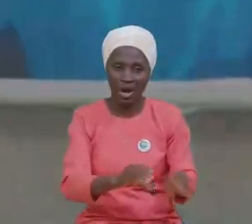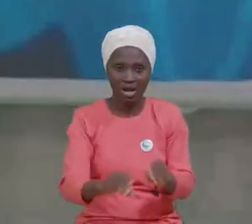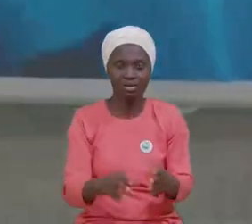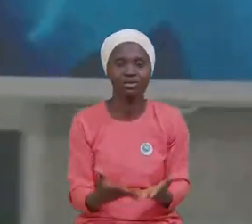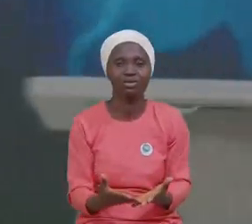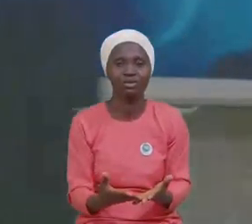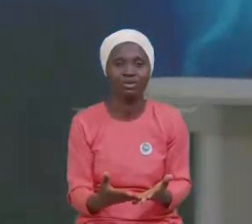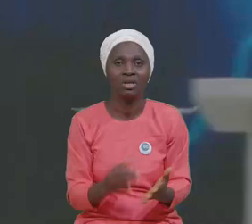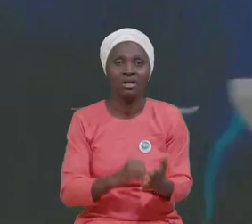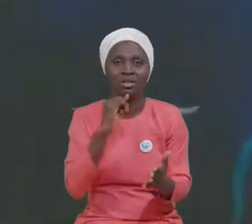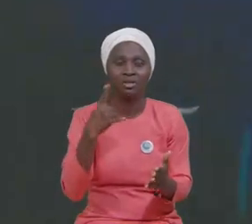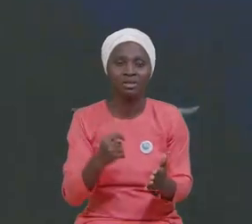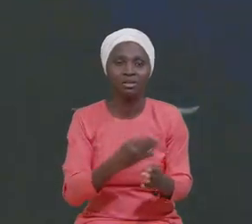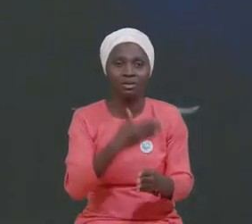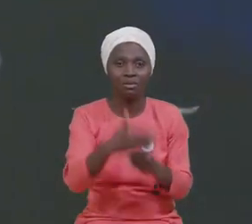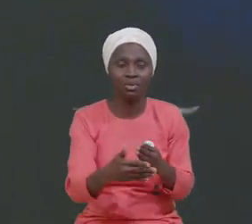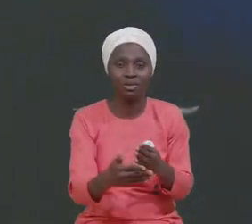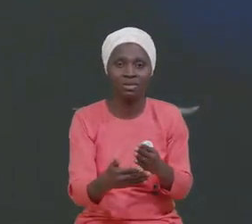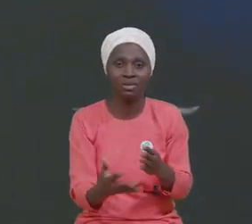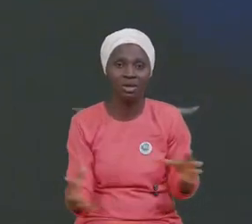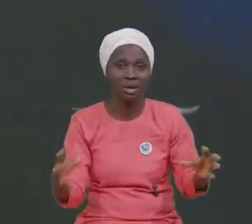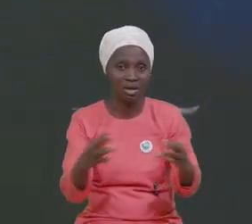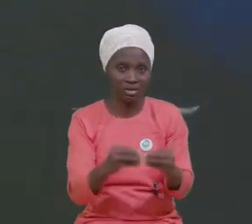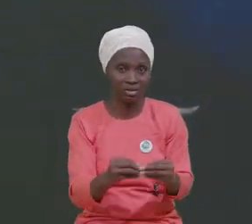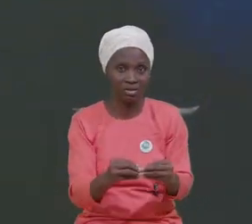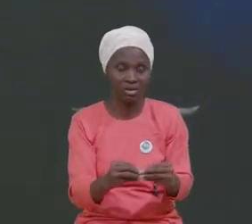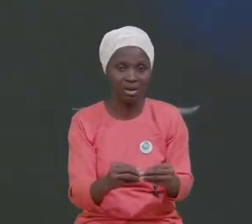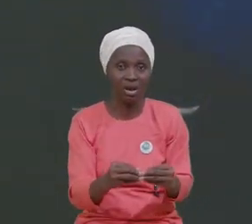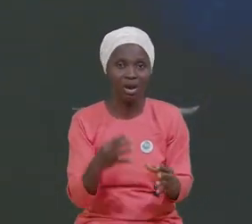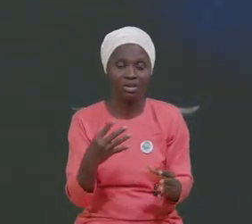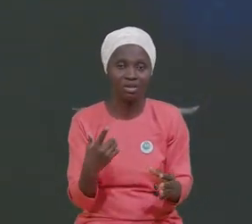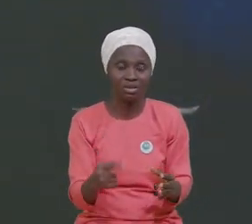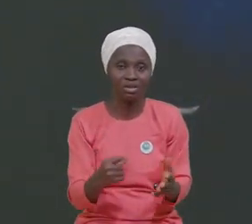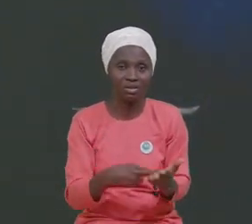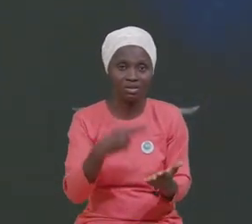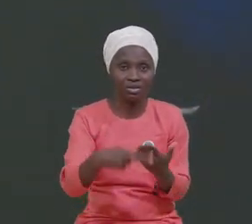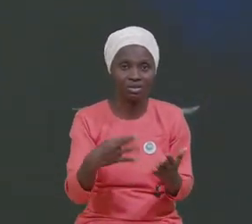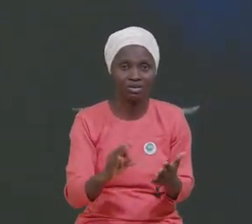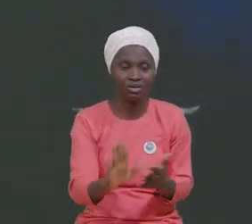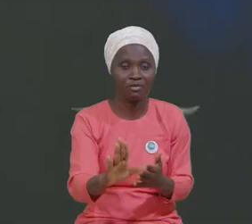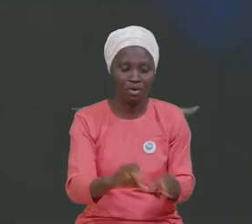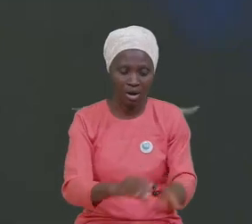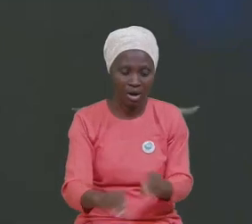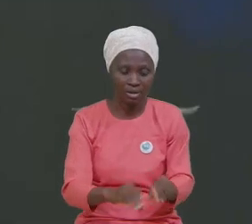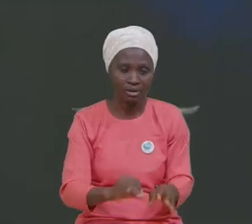C'est la somme totale. C'est l'accumulation de tes actes.